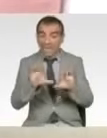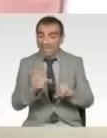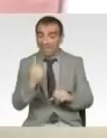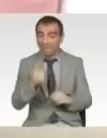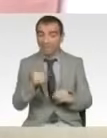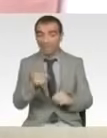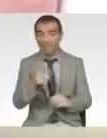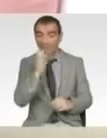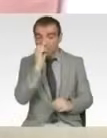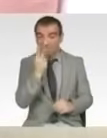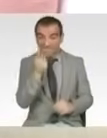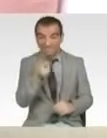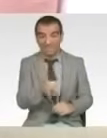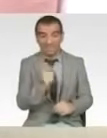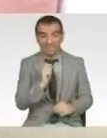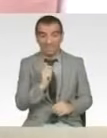ki